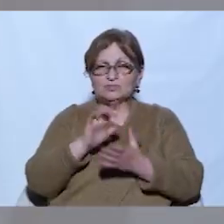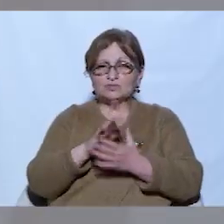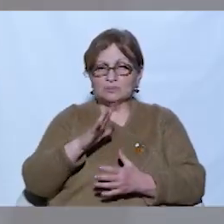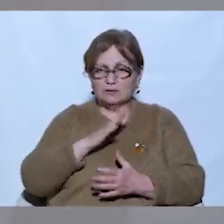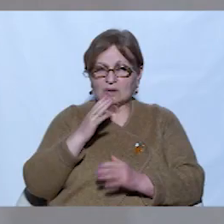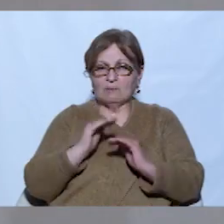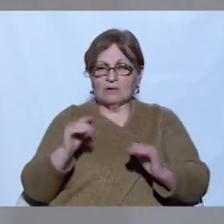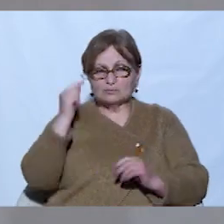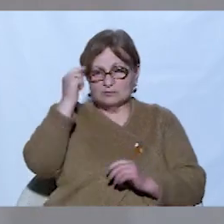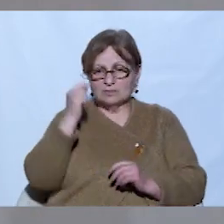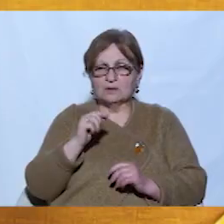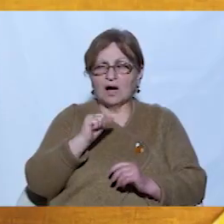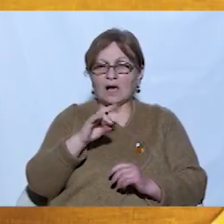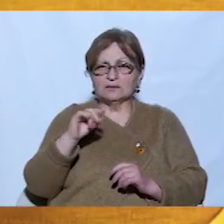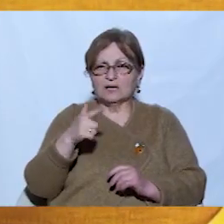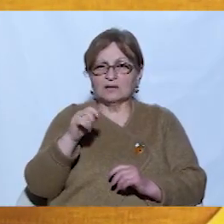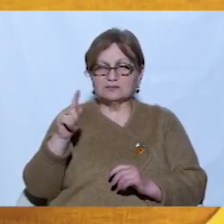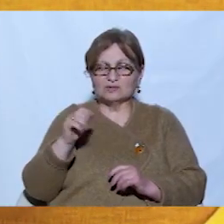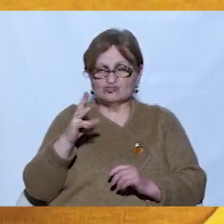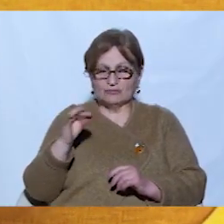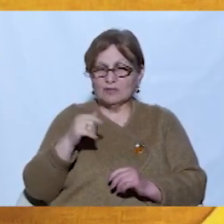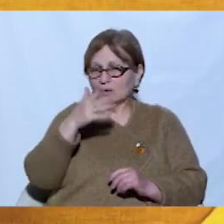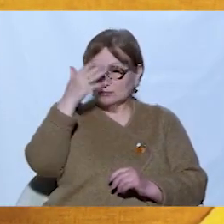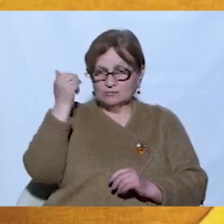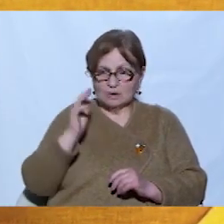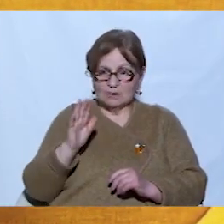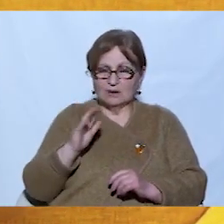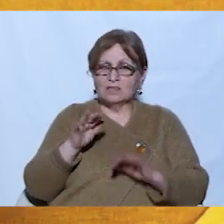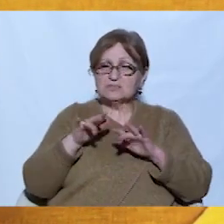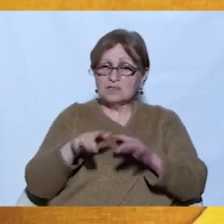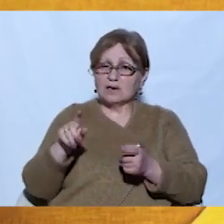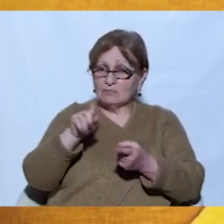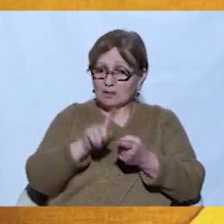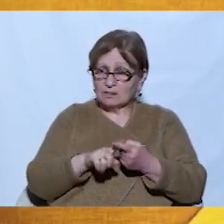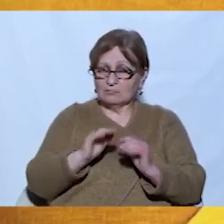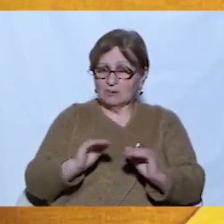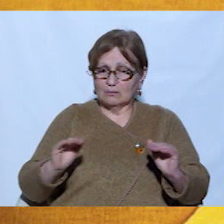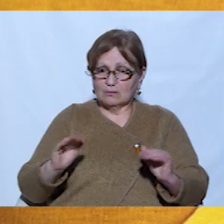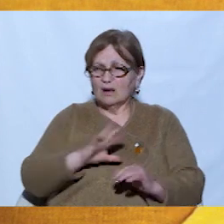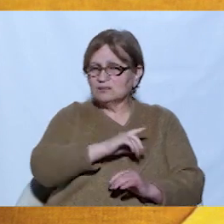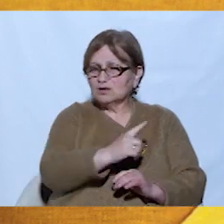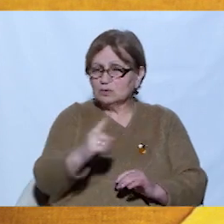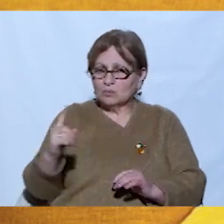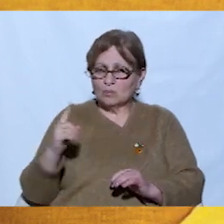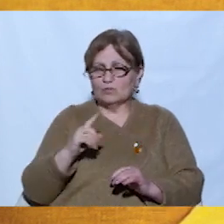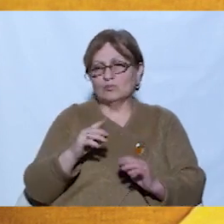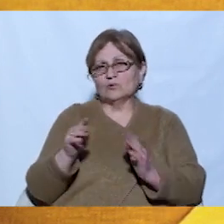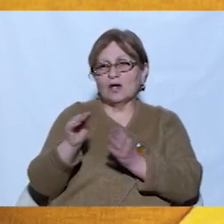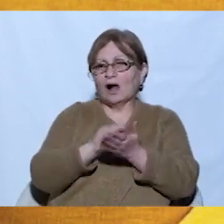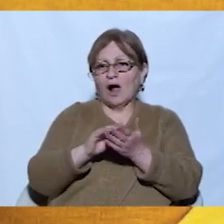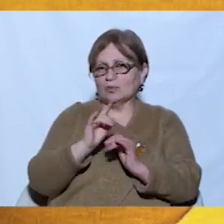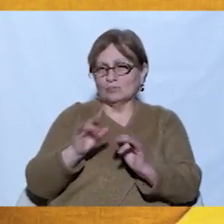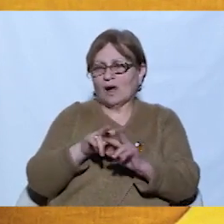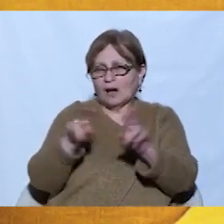საუბრისთვის. საინტერესო კითხვებისთვის. სტუდიის სტუმარი გახლდათ ბავშვთა ფსიქოლოგი ანა გაზაშვილი და ნუ დაგვავიწყდება, რომ როდესაც საქმე ეხებათ